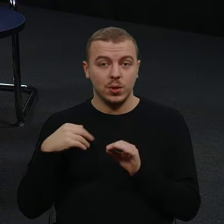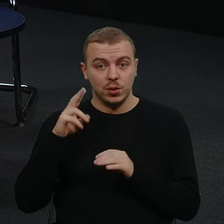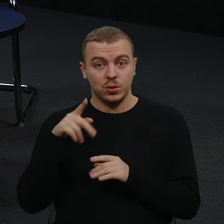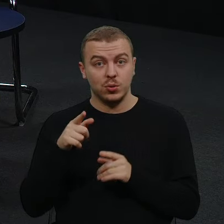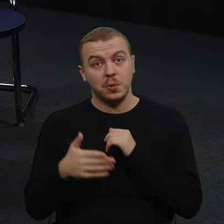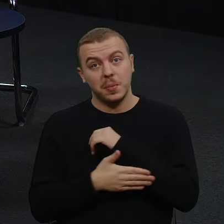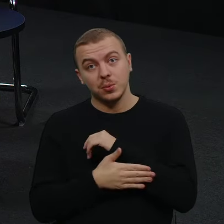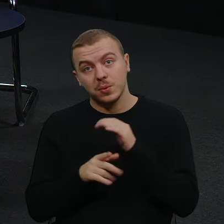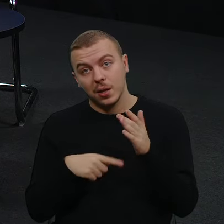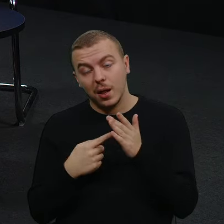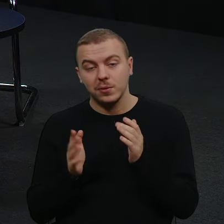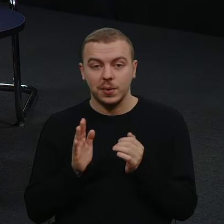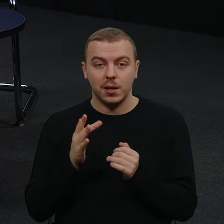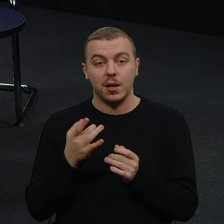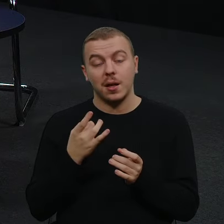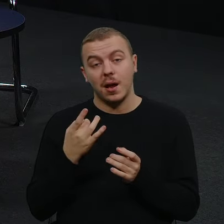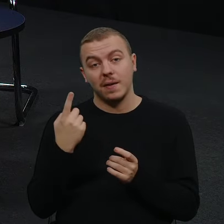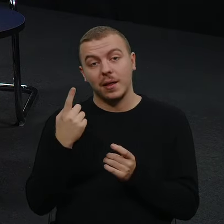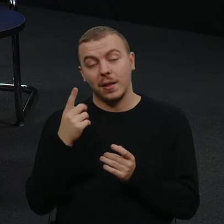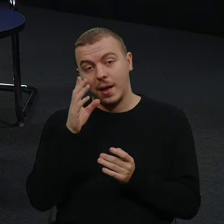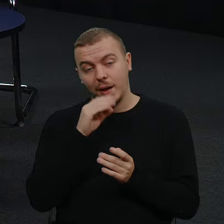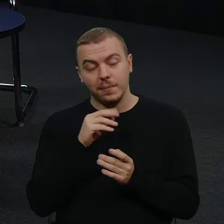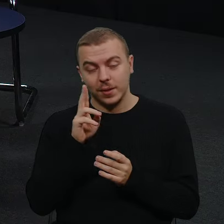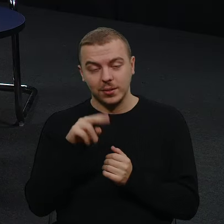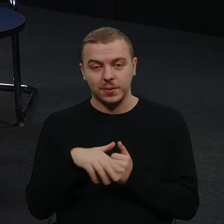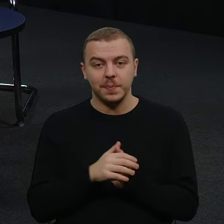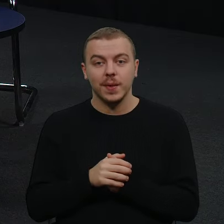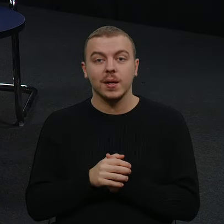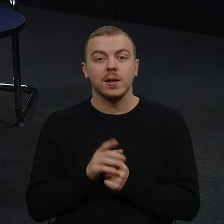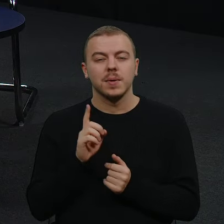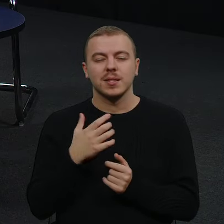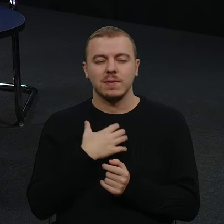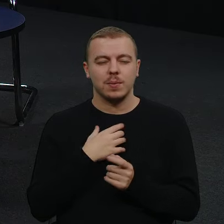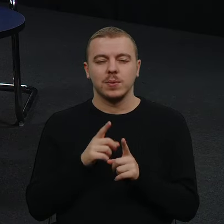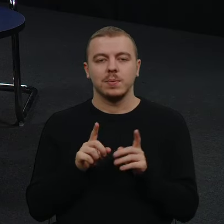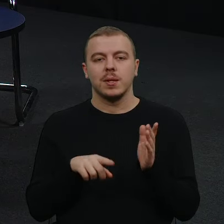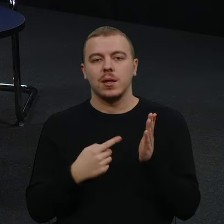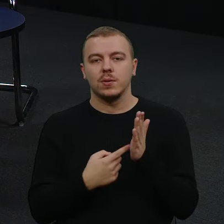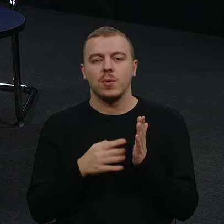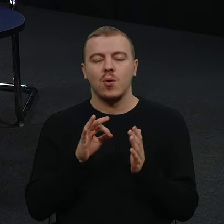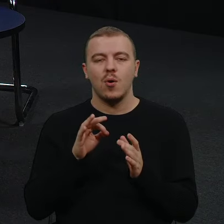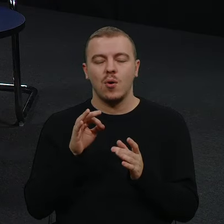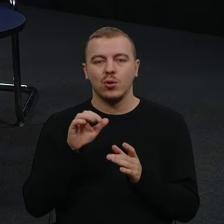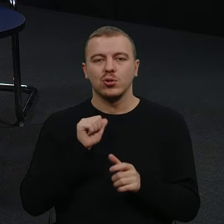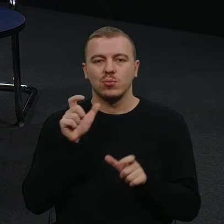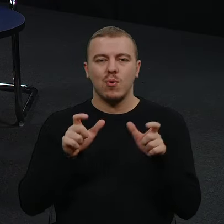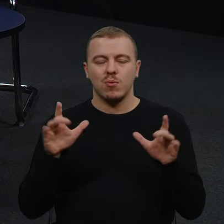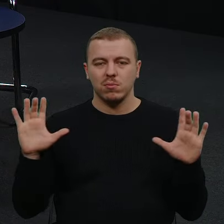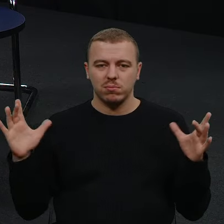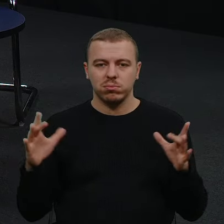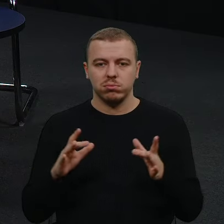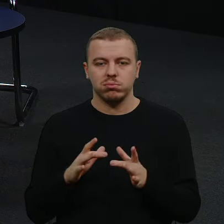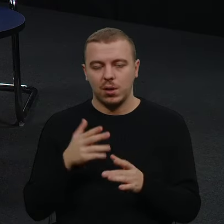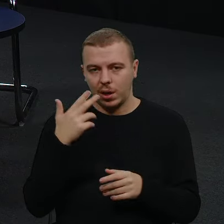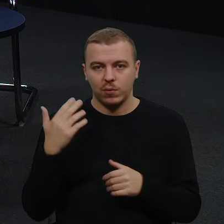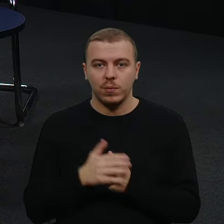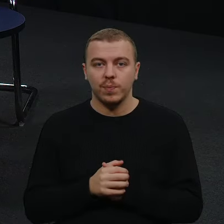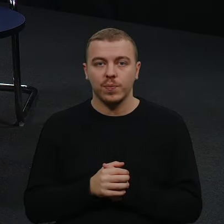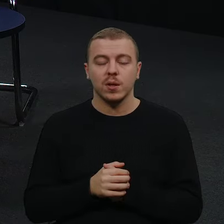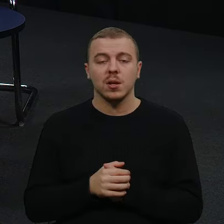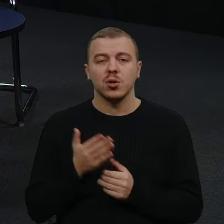čia jau paskutinis klausimas bus, ar dar spėsim bent vieną. Labai svarbus irgi klausimas yra demografijos klausimas. Yra